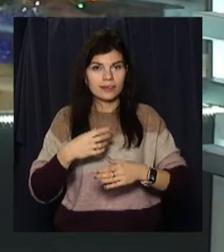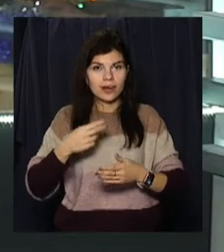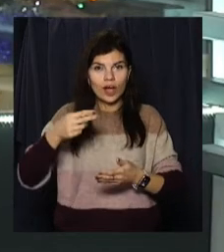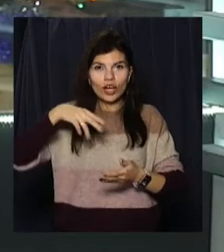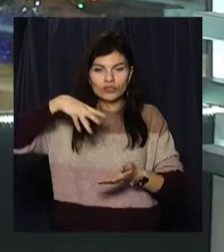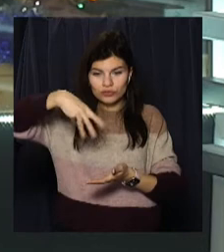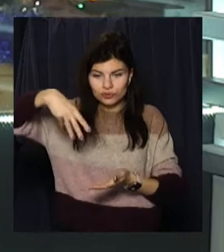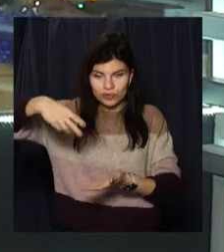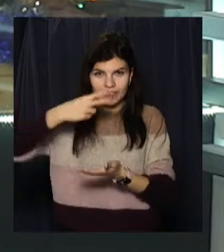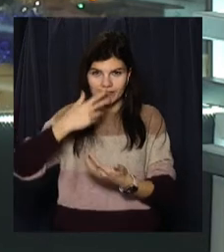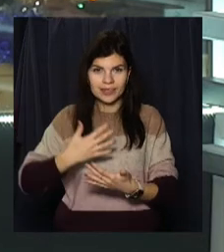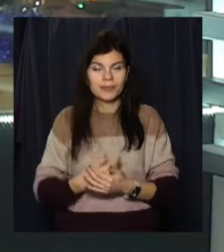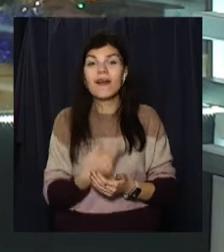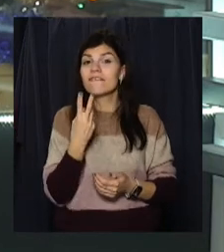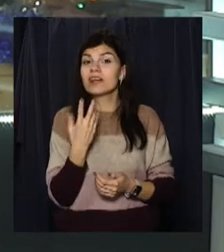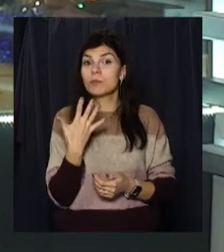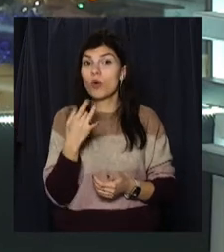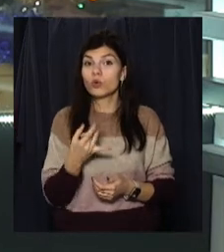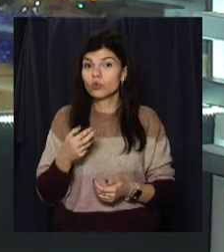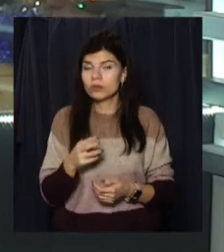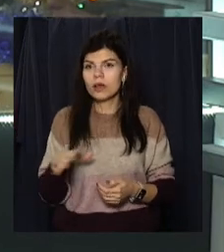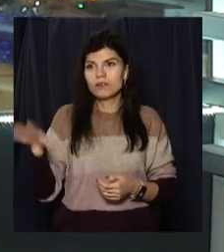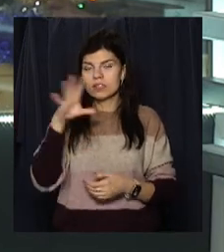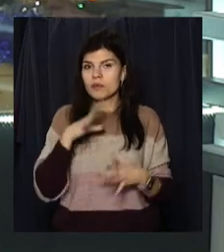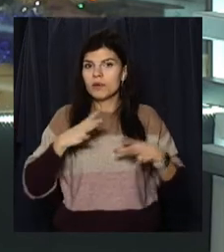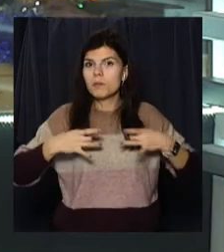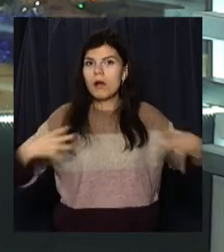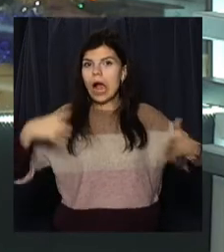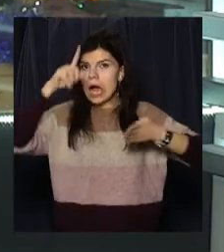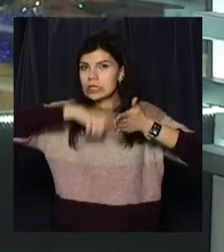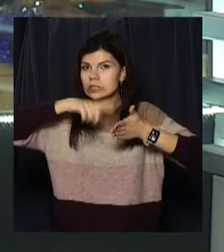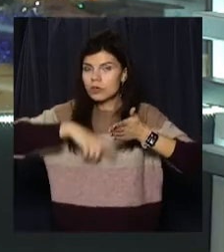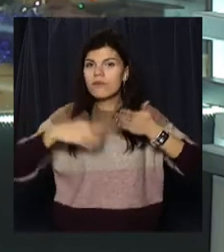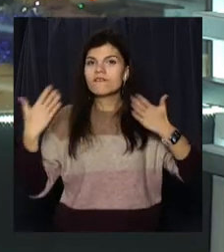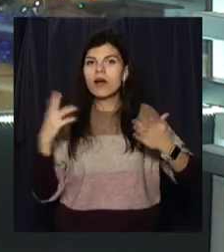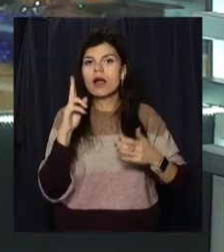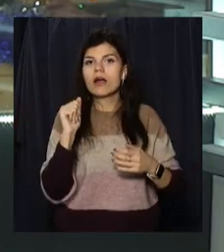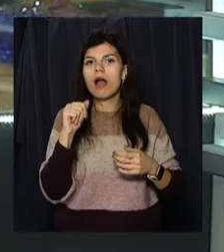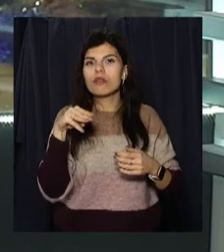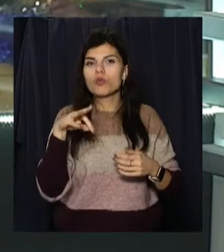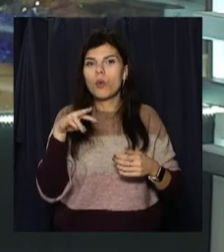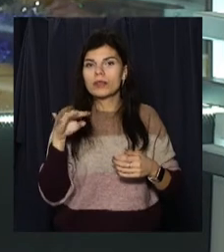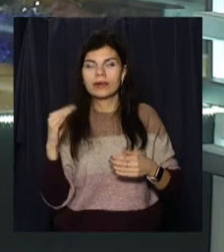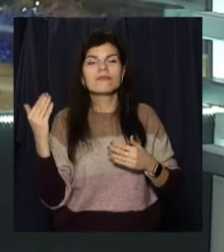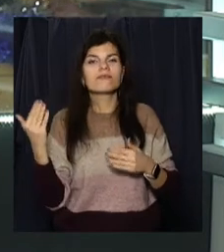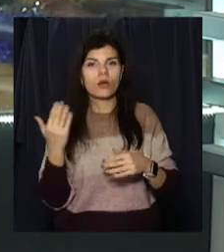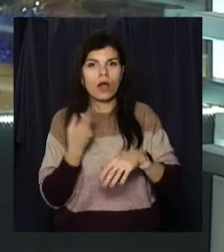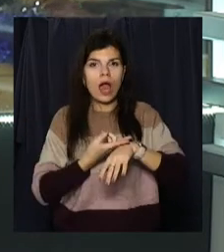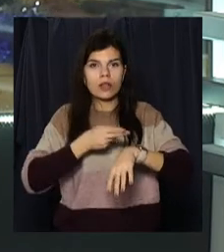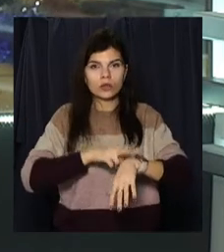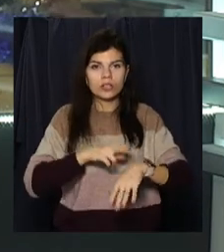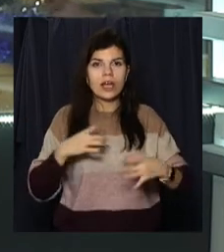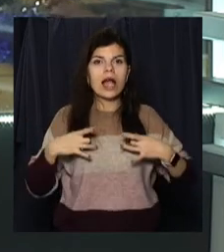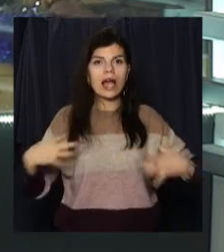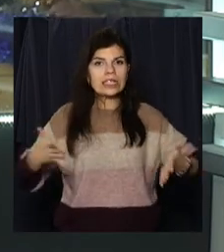25 грудня в усьому світі відзначали найважливіше свято християн – католицьке Різдво Христове. Вже 4 роки в Україні